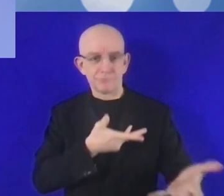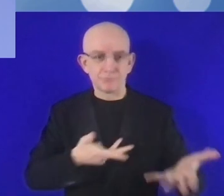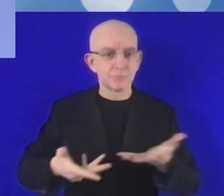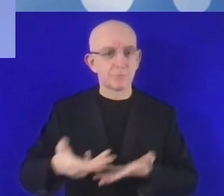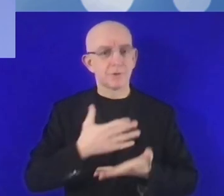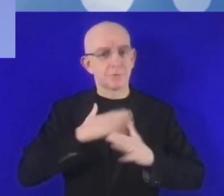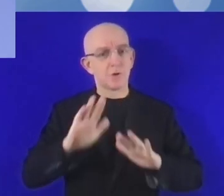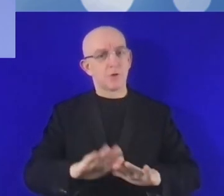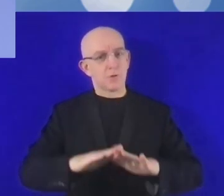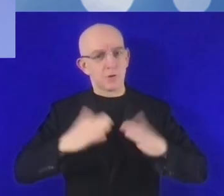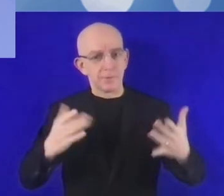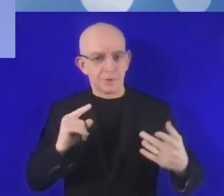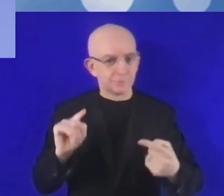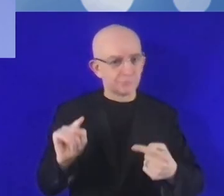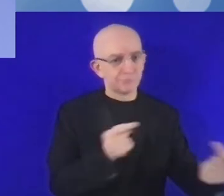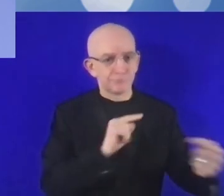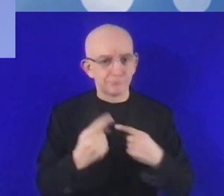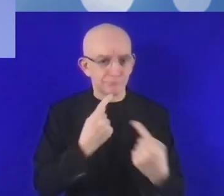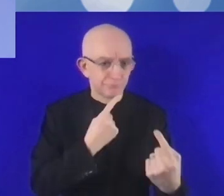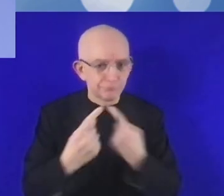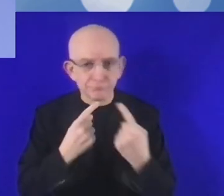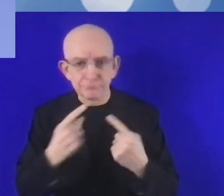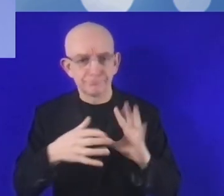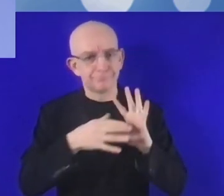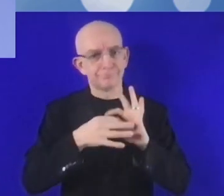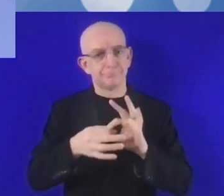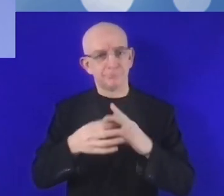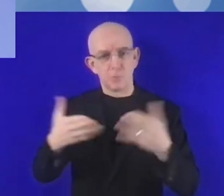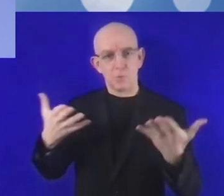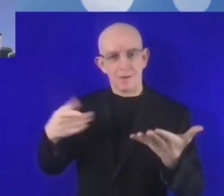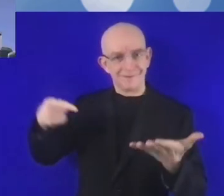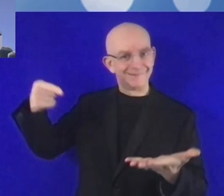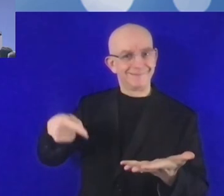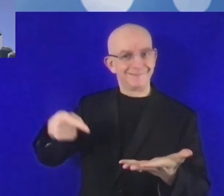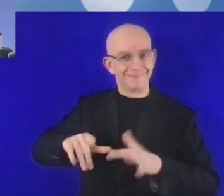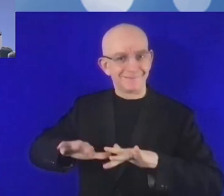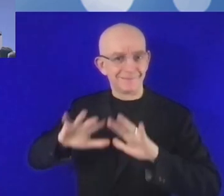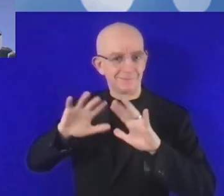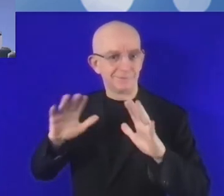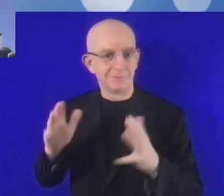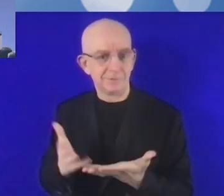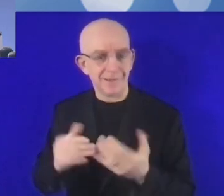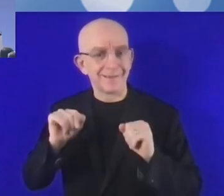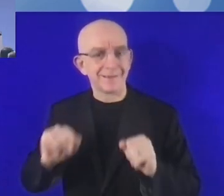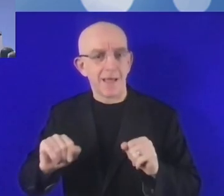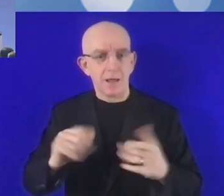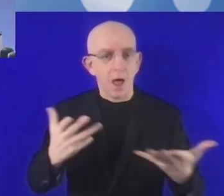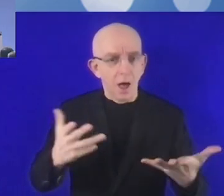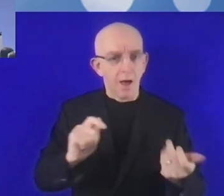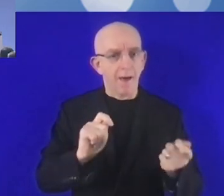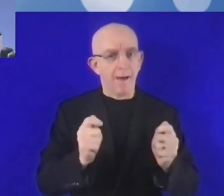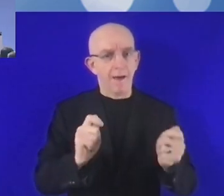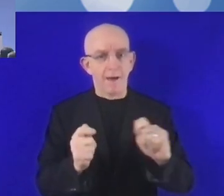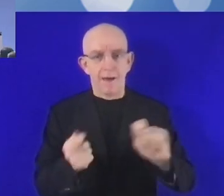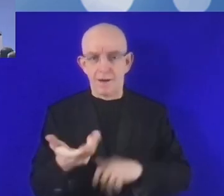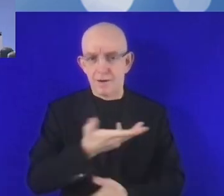опытом, обмена мнениями на тему будущего интернета, что это будет место, где каждый сможет выразить